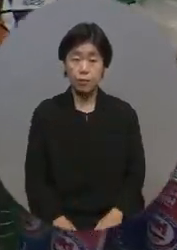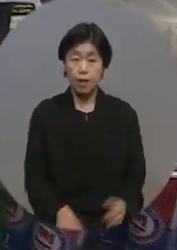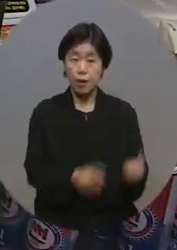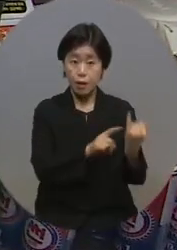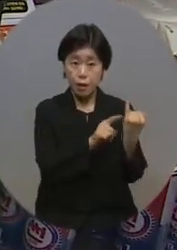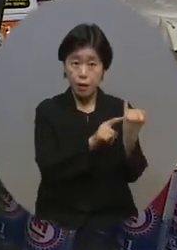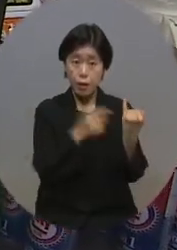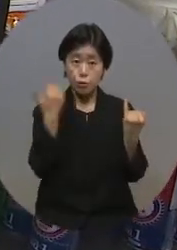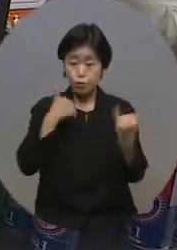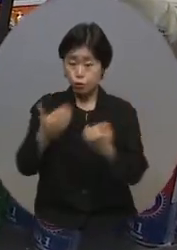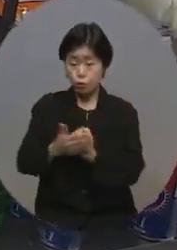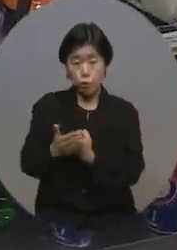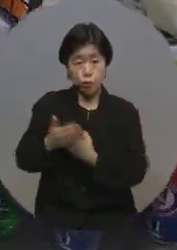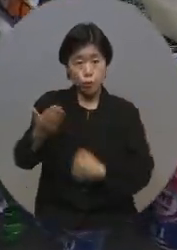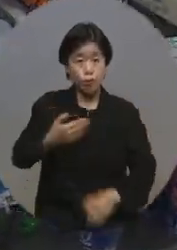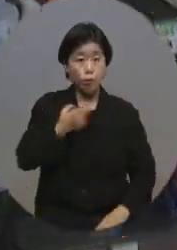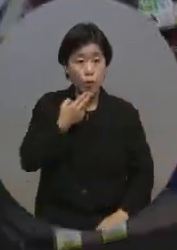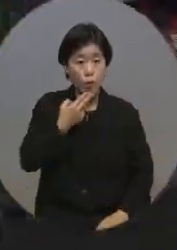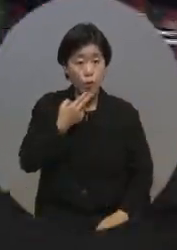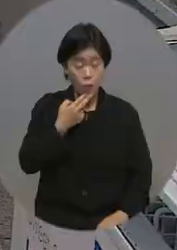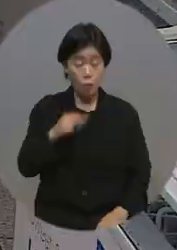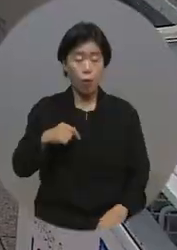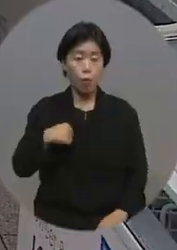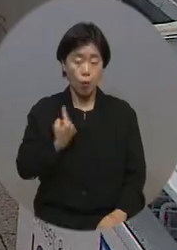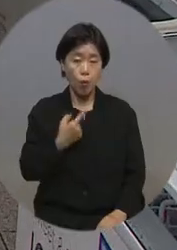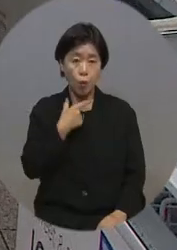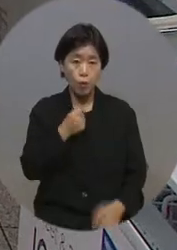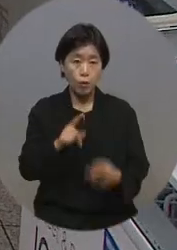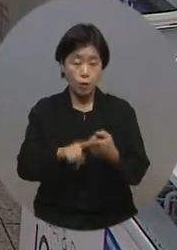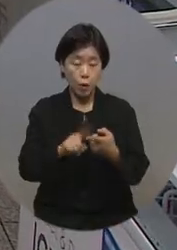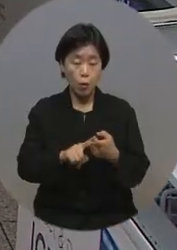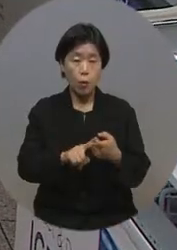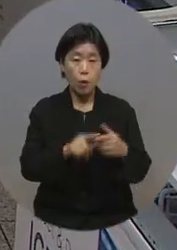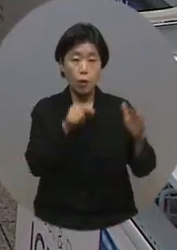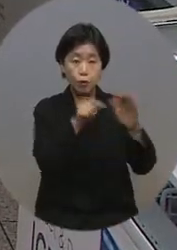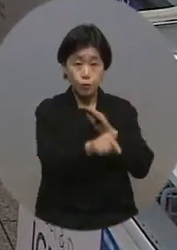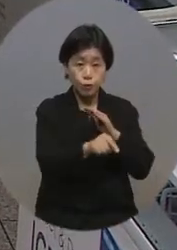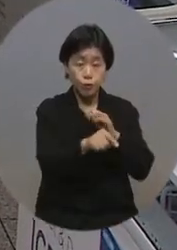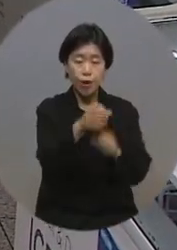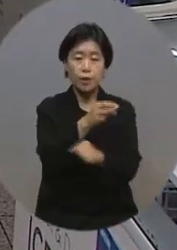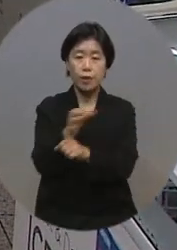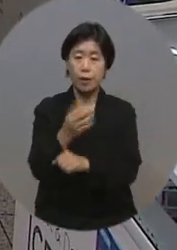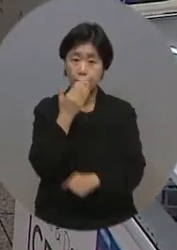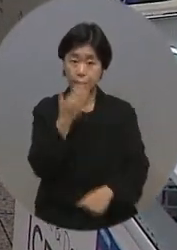도움도 받지 않고 들어와 본인이 원하는 물건을 구매할 수 있습니다.